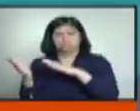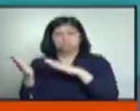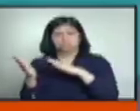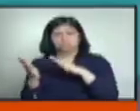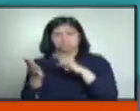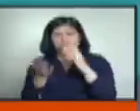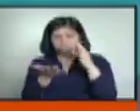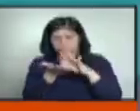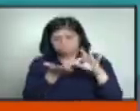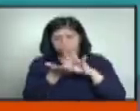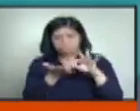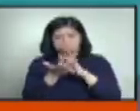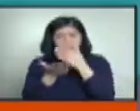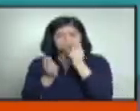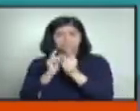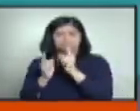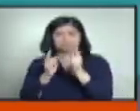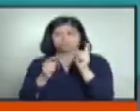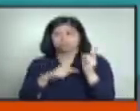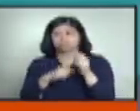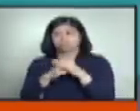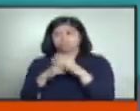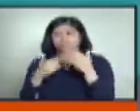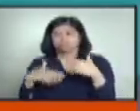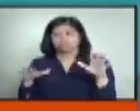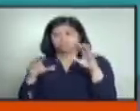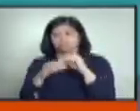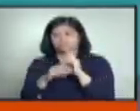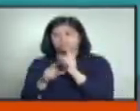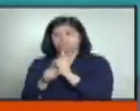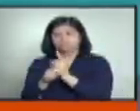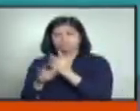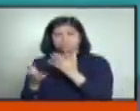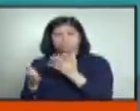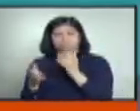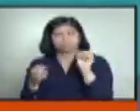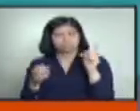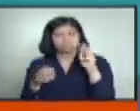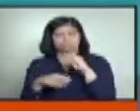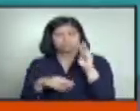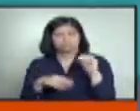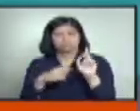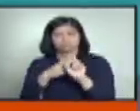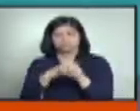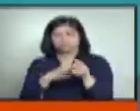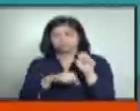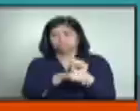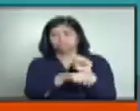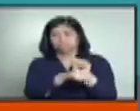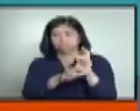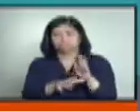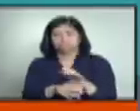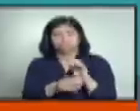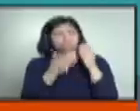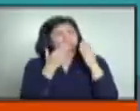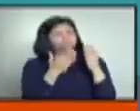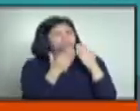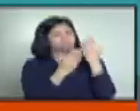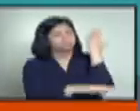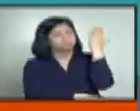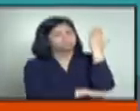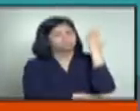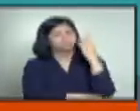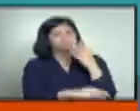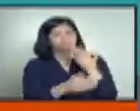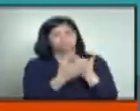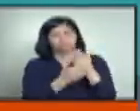ko, eh. So, mag-usap na lang po kami doon sa, ano, pagdating ko ng, ano, ng Manila. Pumunta siya po doon sa sige po. Mr. Bagayas, magandang hapon po sa